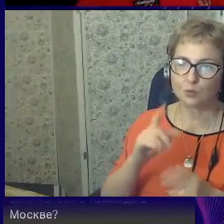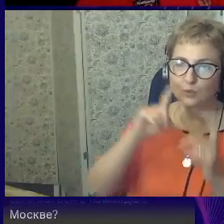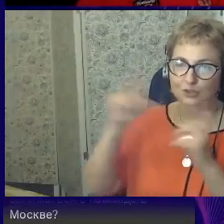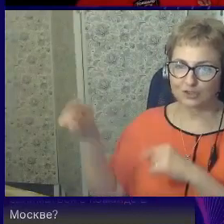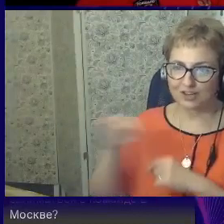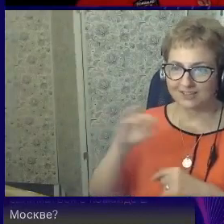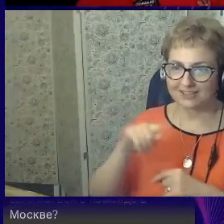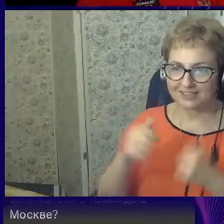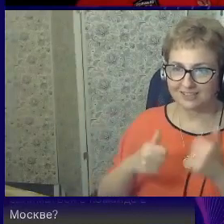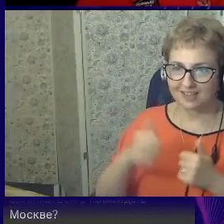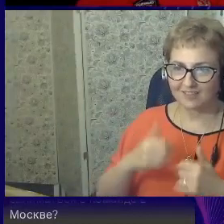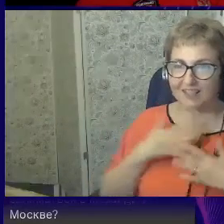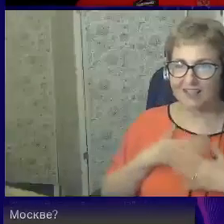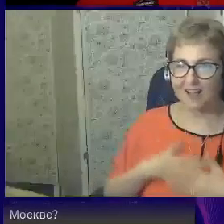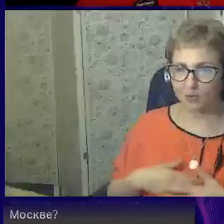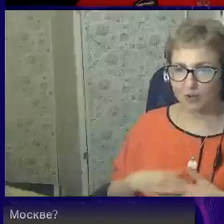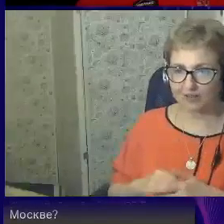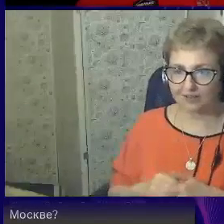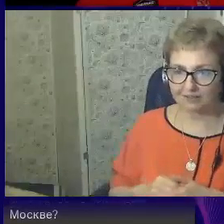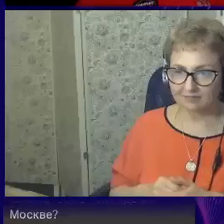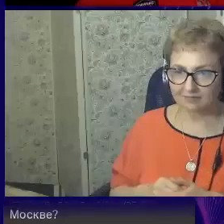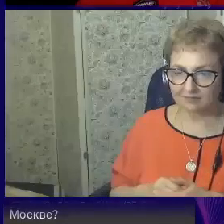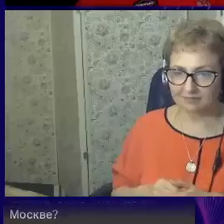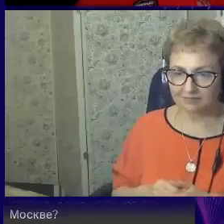уезжает с соревнований довольными.